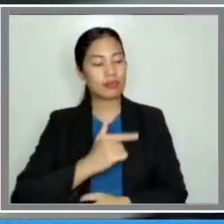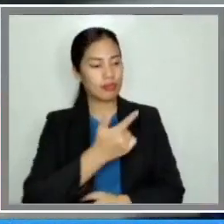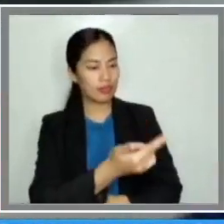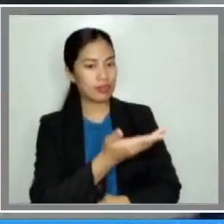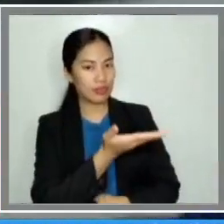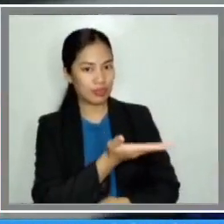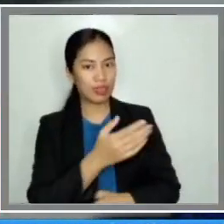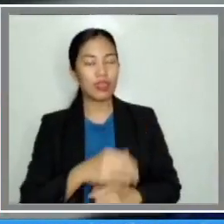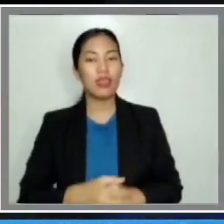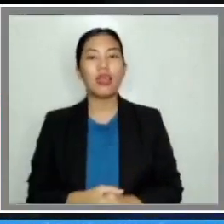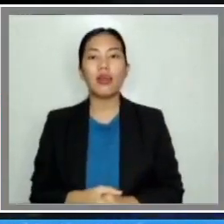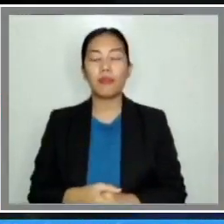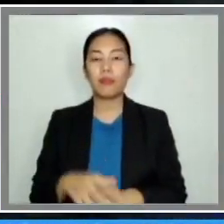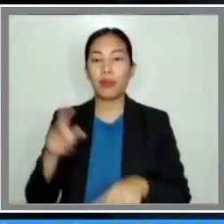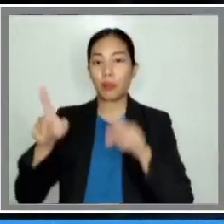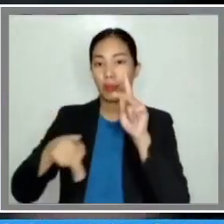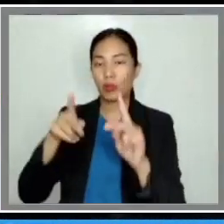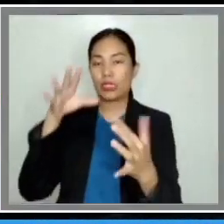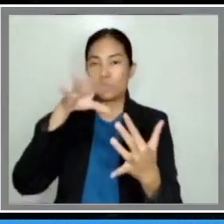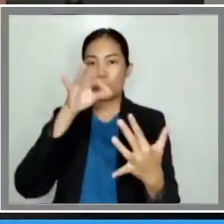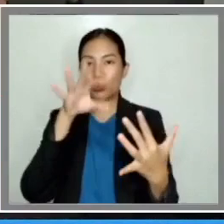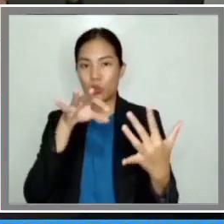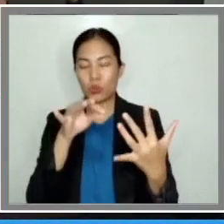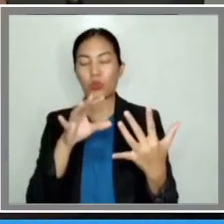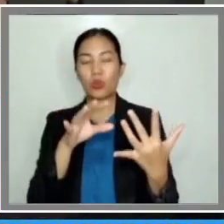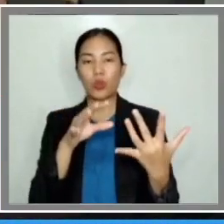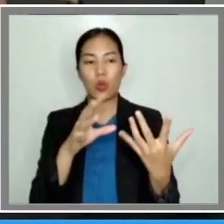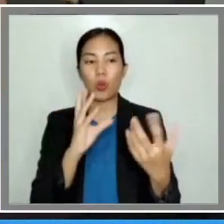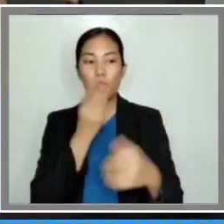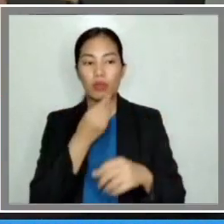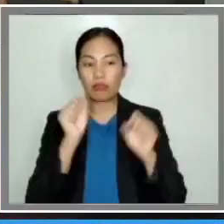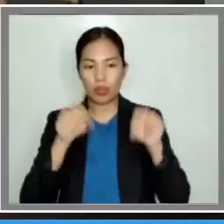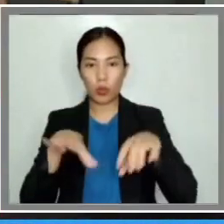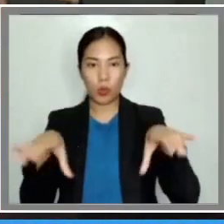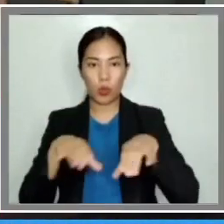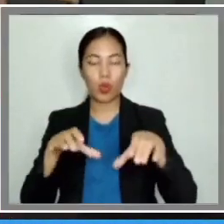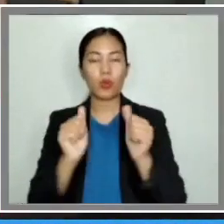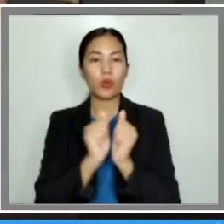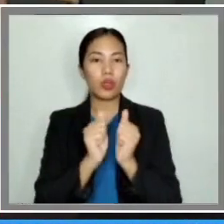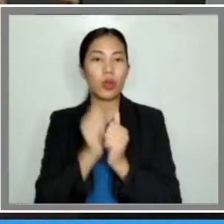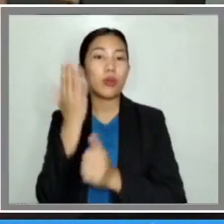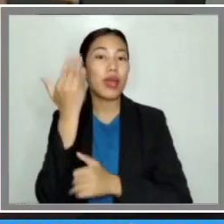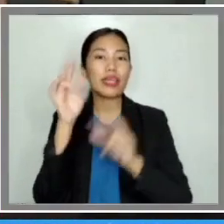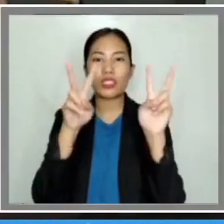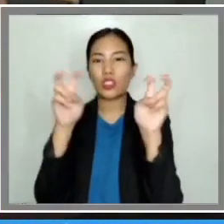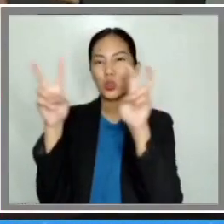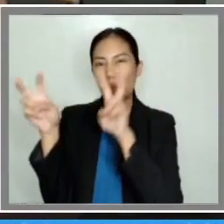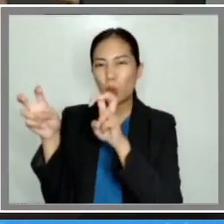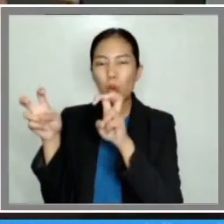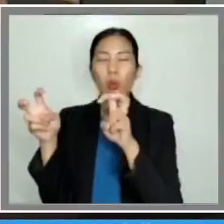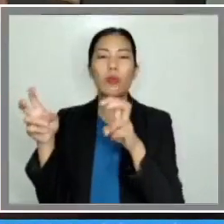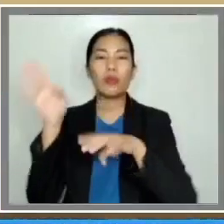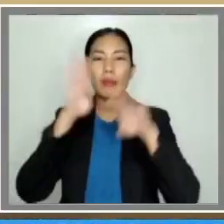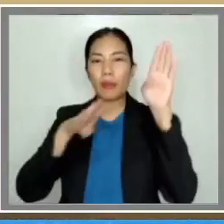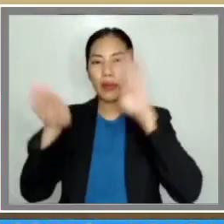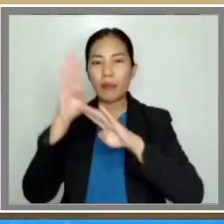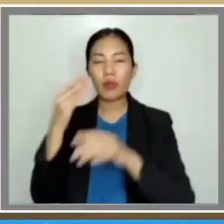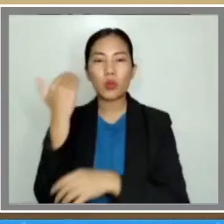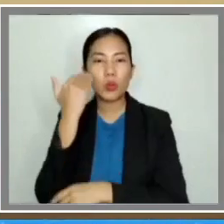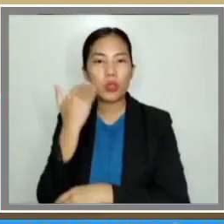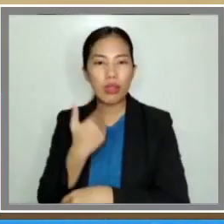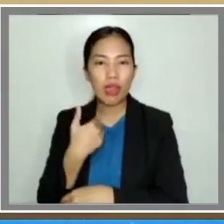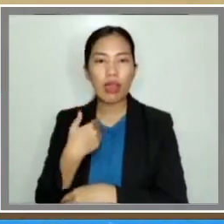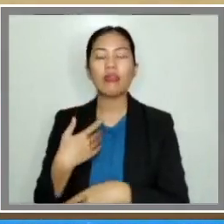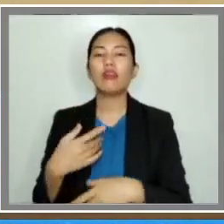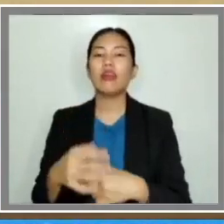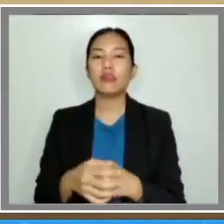mas makakatrabaho nito. Nagkalamat ang relasyon ng dalawa sa issue ng kakulangan ng driver's license at plaka ng mga sasakyan. Sabi dati ni